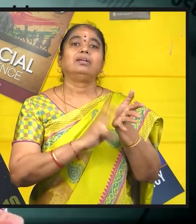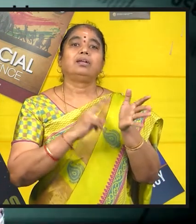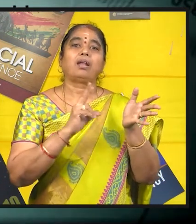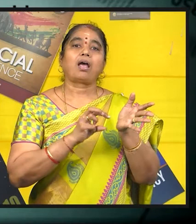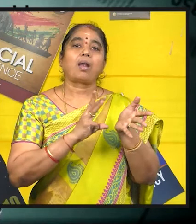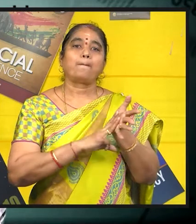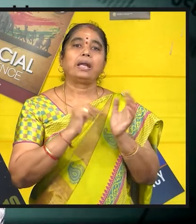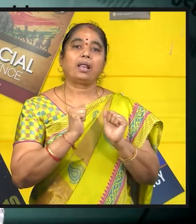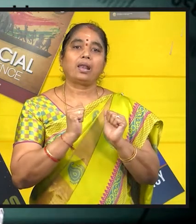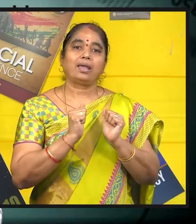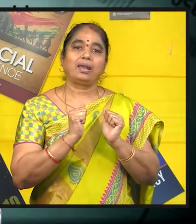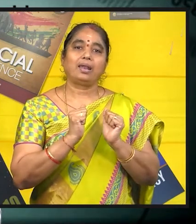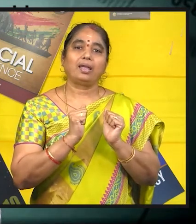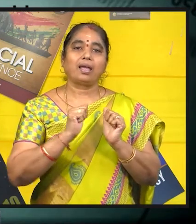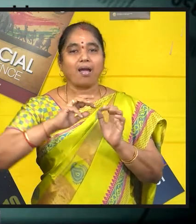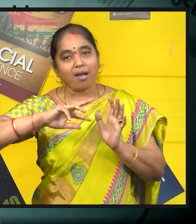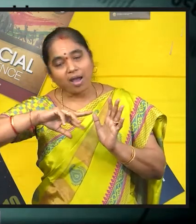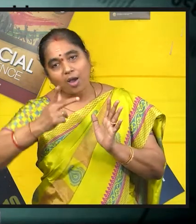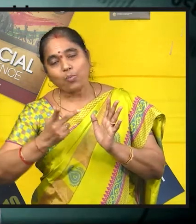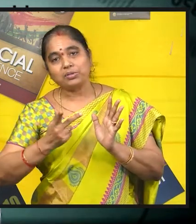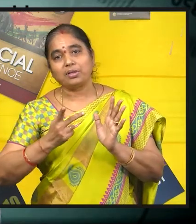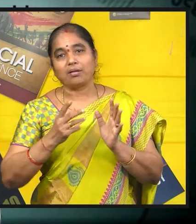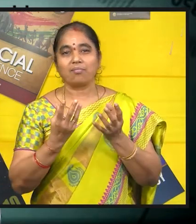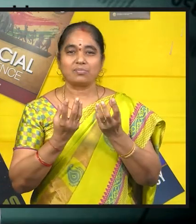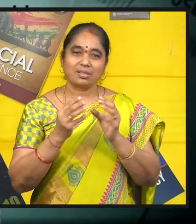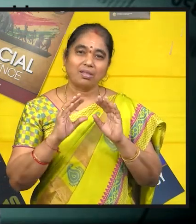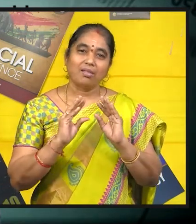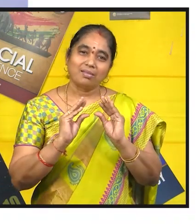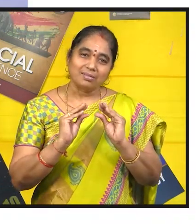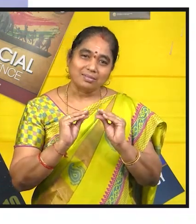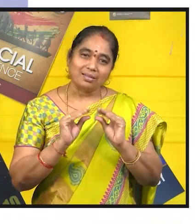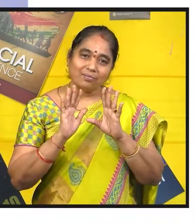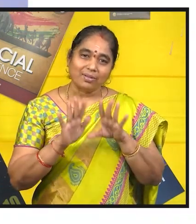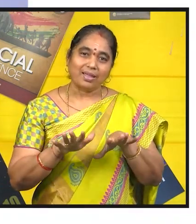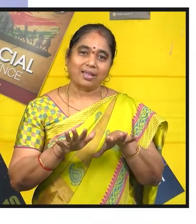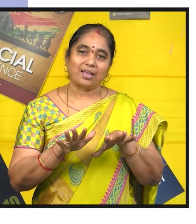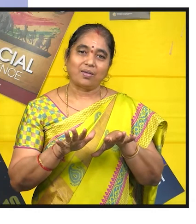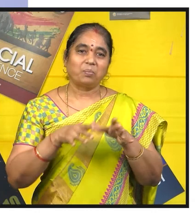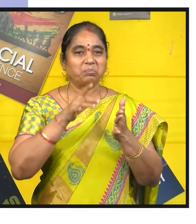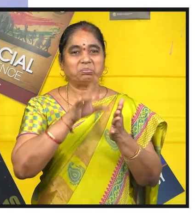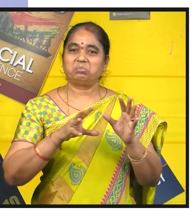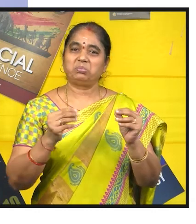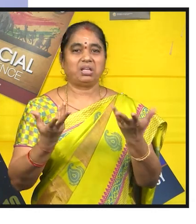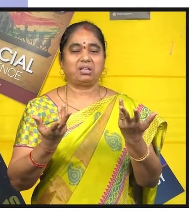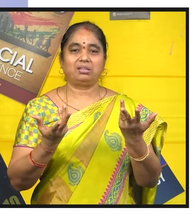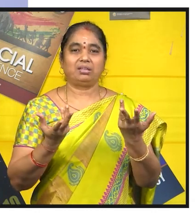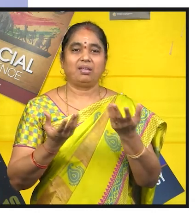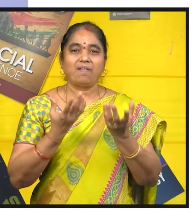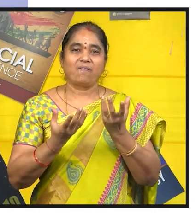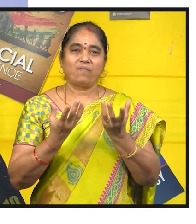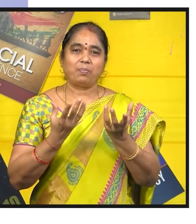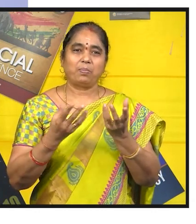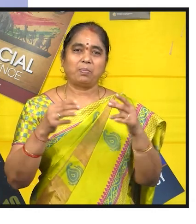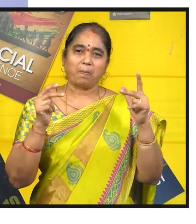இருக்கக்கூடியது. இதை பொறுத்த வரைக்கும் இது எப்படி இருக்கும் அப்படின்னு சொல்லி பார்த்தீங்கன்னு சொன்னால் மென்மையானதாக இருக்கும், தகடாக அடிக்க முடியாது,